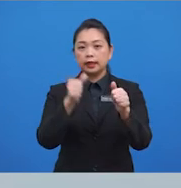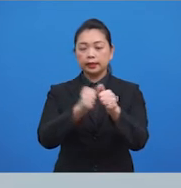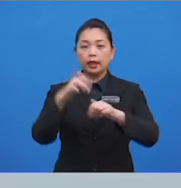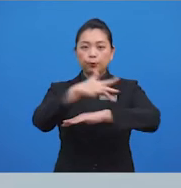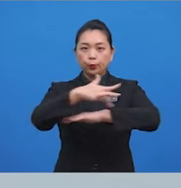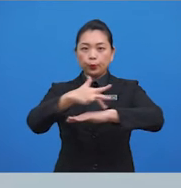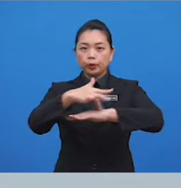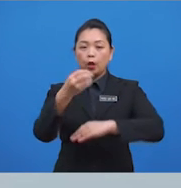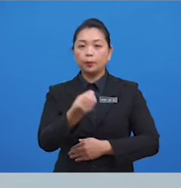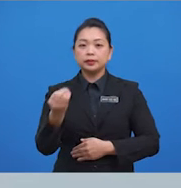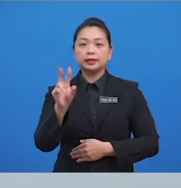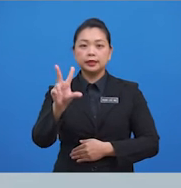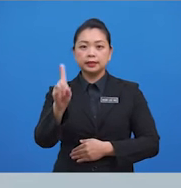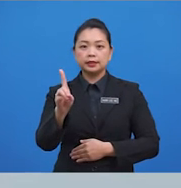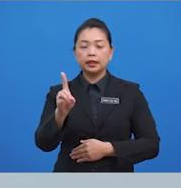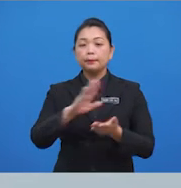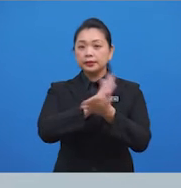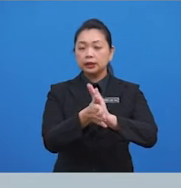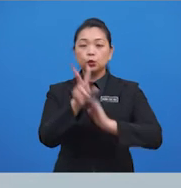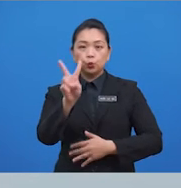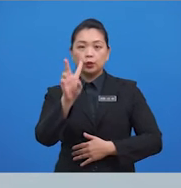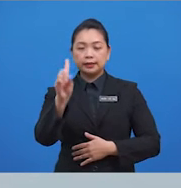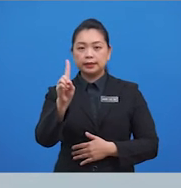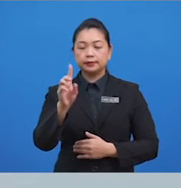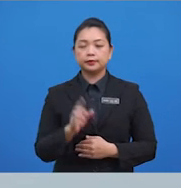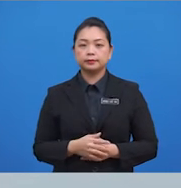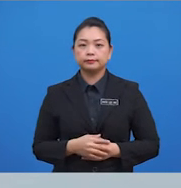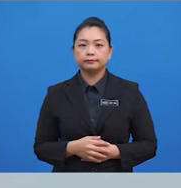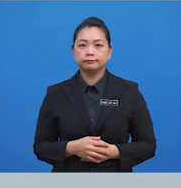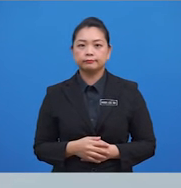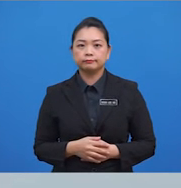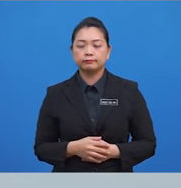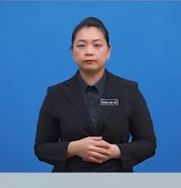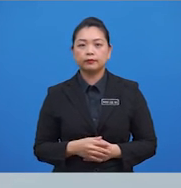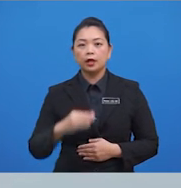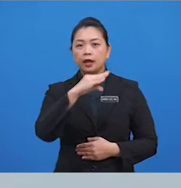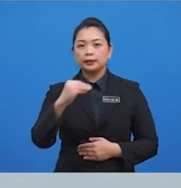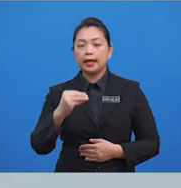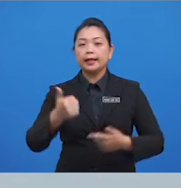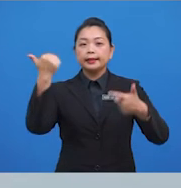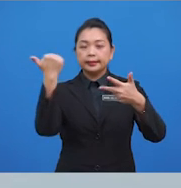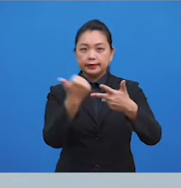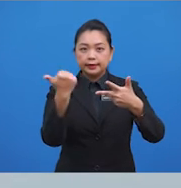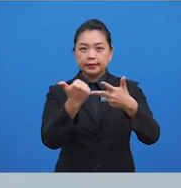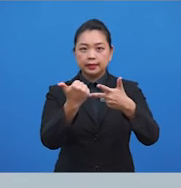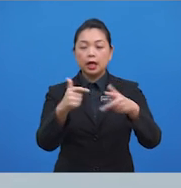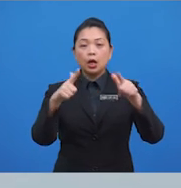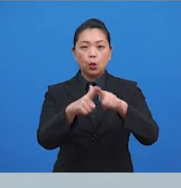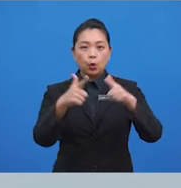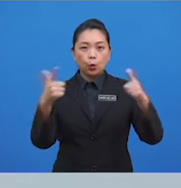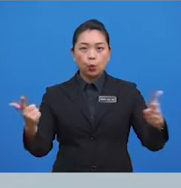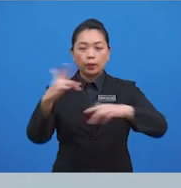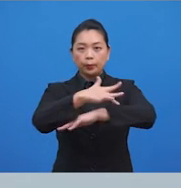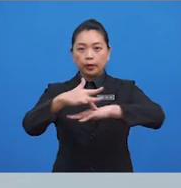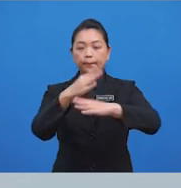setiap permukaan objek tiga dimensi menjadi dua dimensi. Dan ketiga,